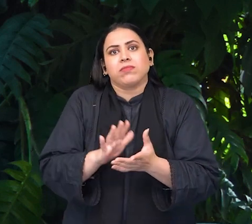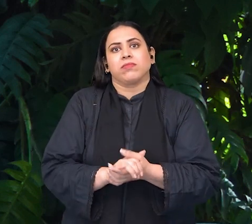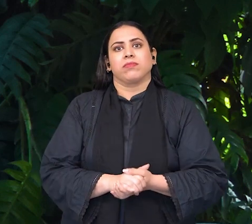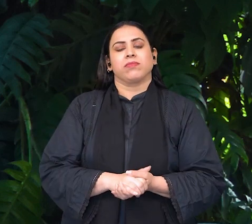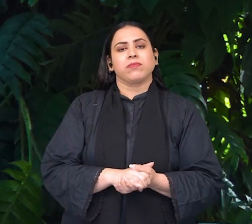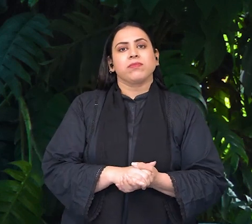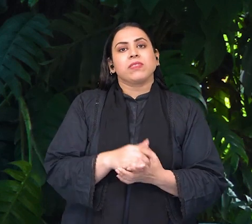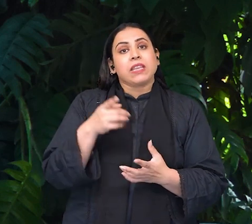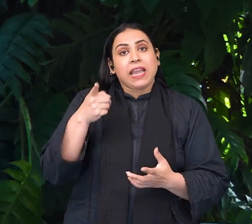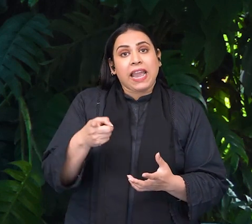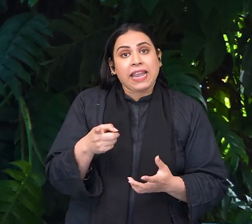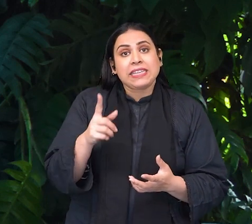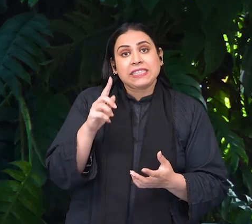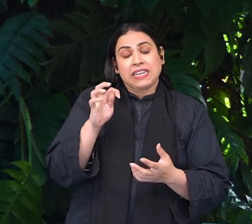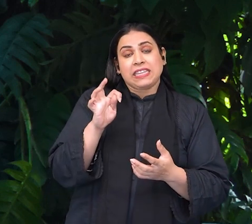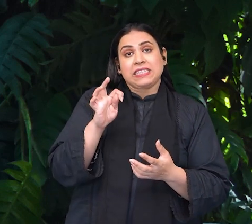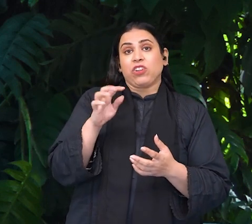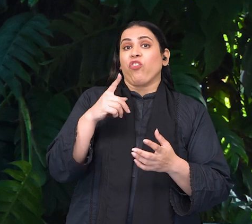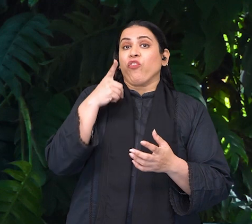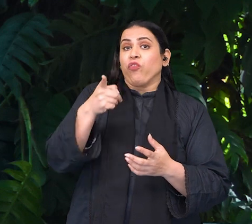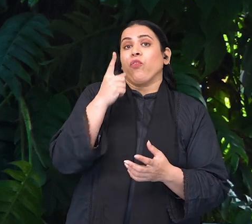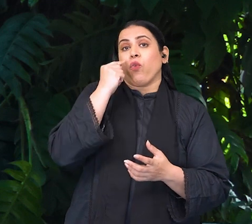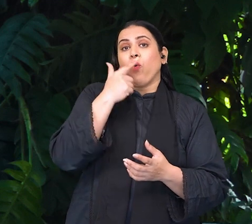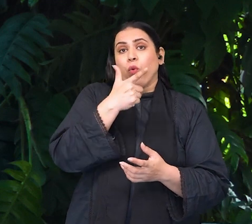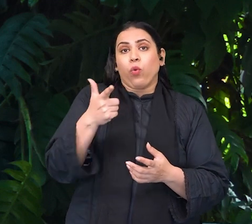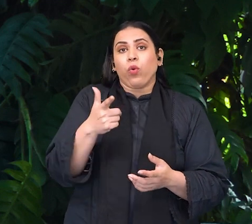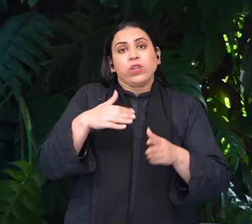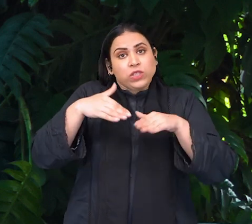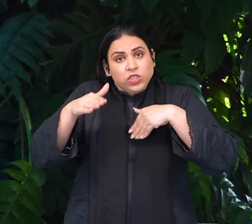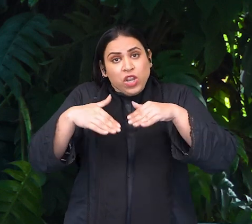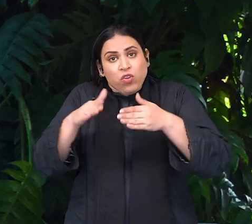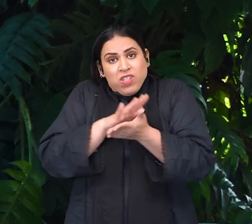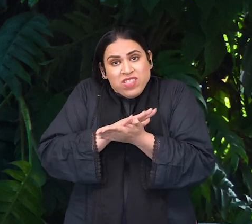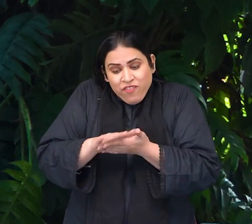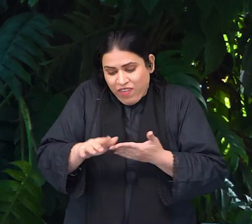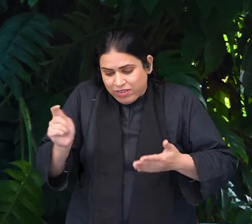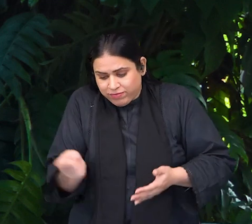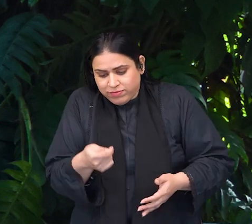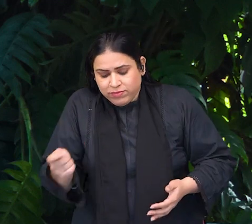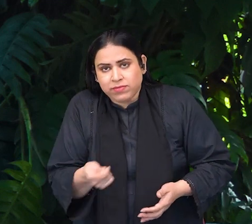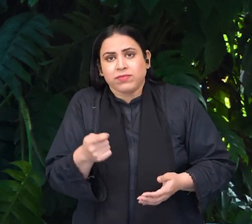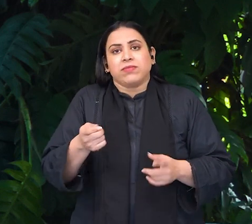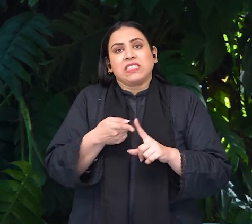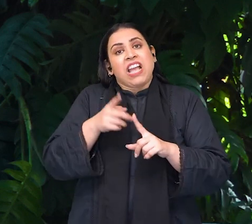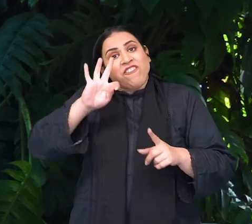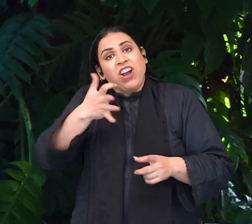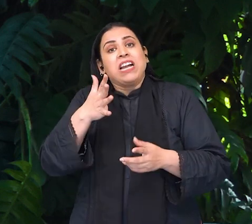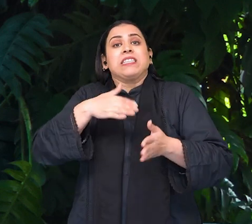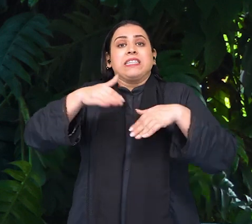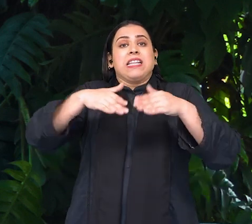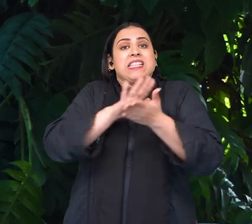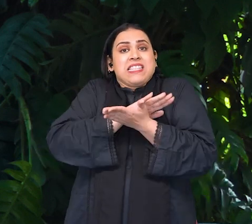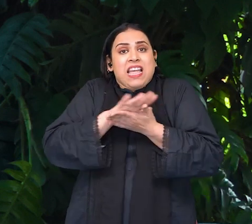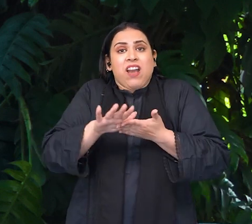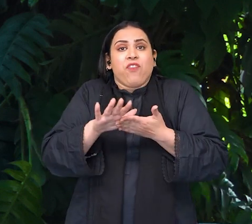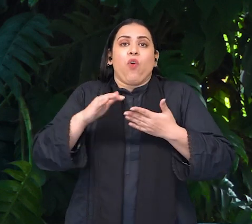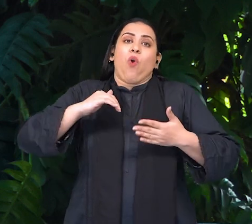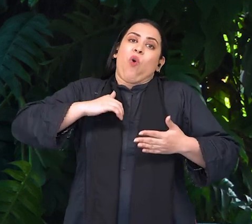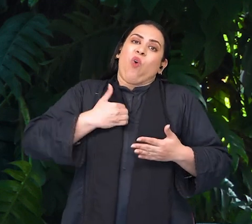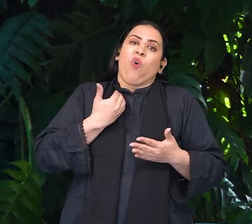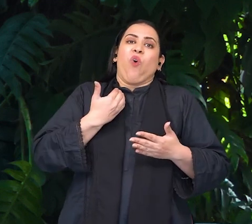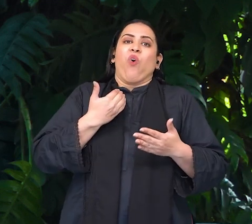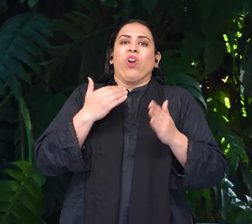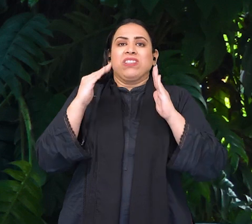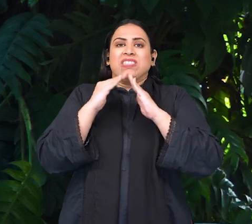education. It is the dilemma of our nation कि वो लोग जो शहरों की सफाई का ख्याल रखते हैं, जिनकी वजह से शहर चलते हैं, वो